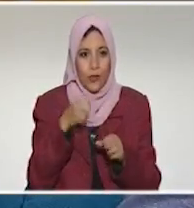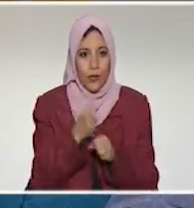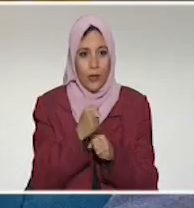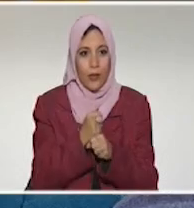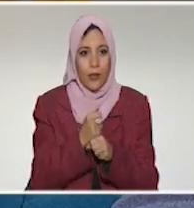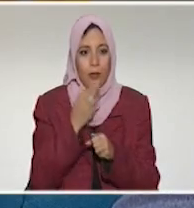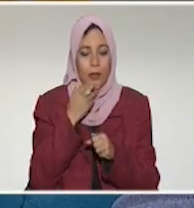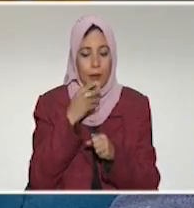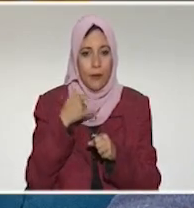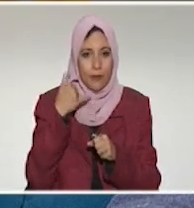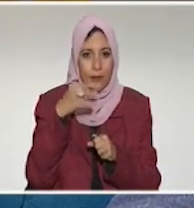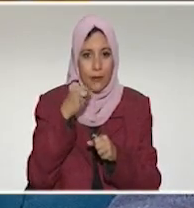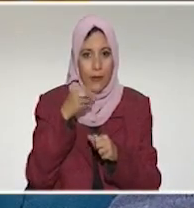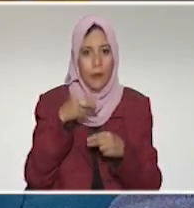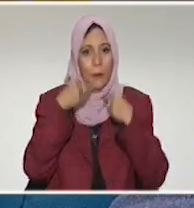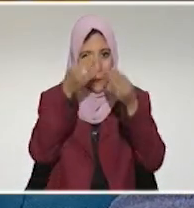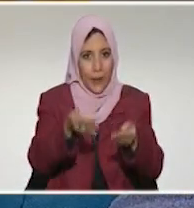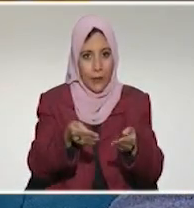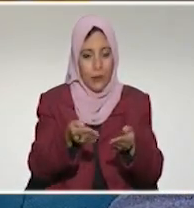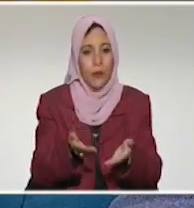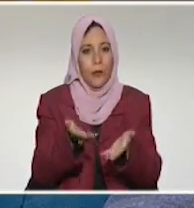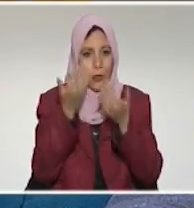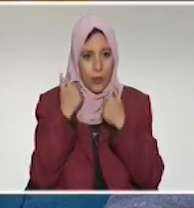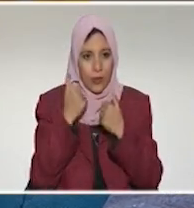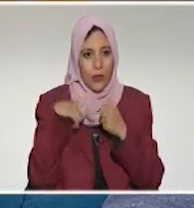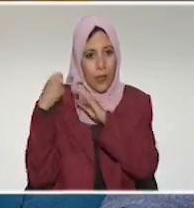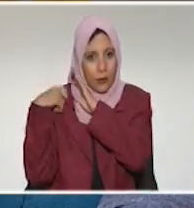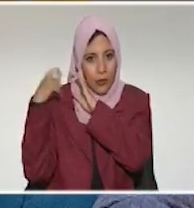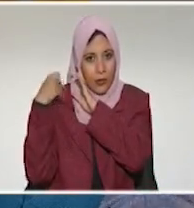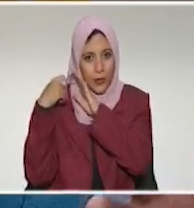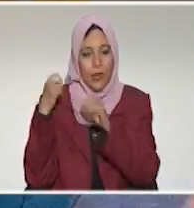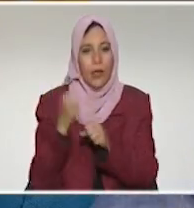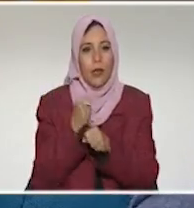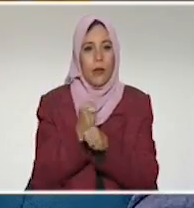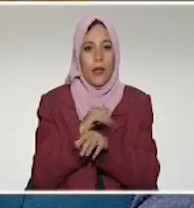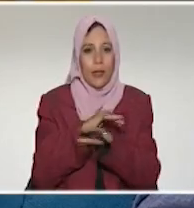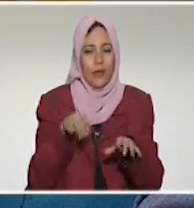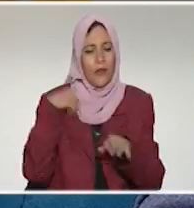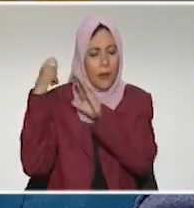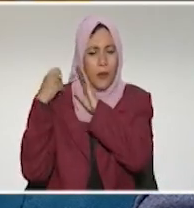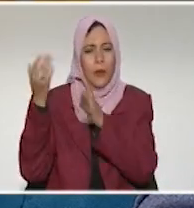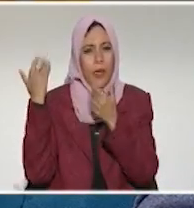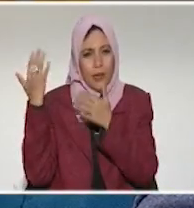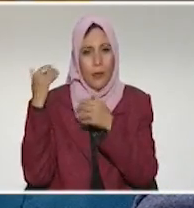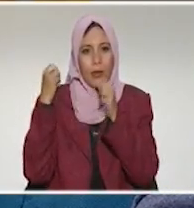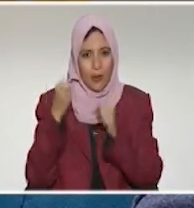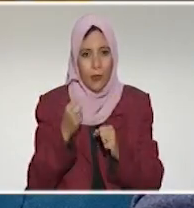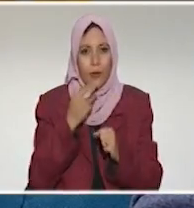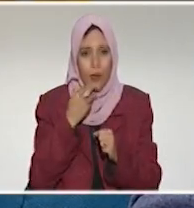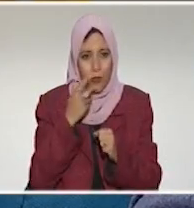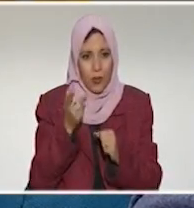بعت لي في فيلم اسمه بخيت وعديله في الاول.